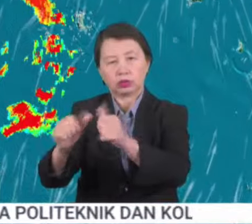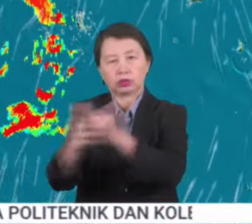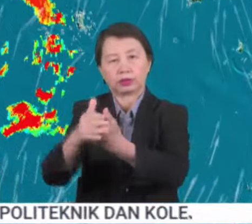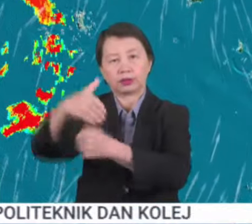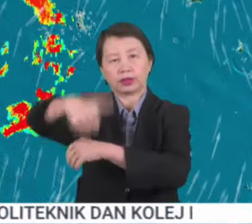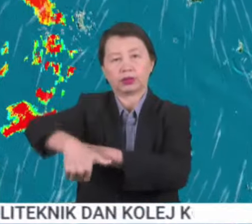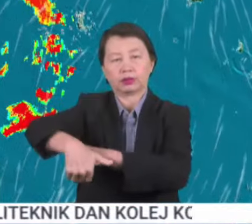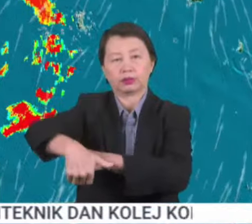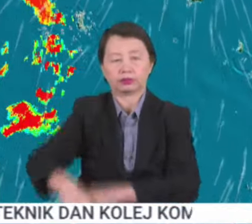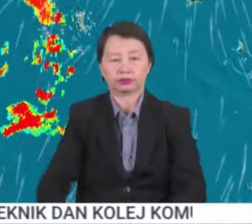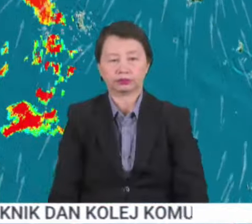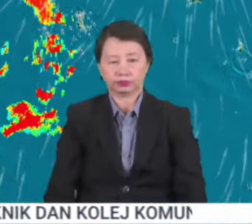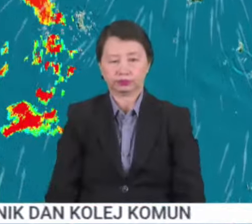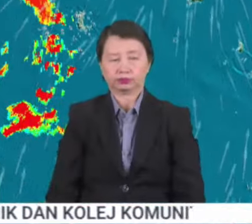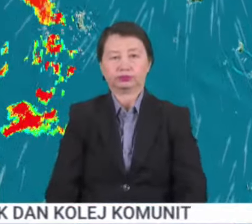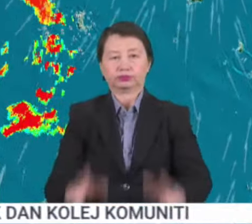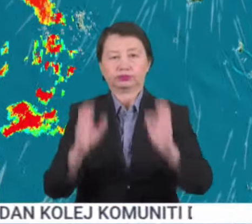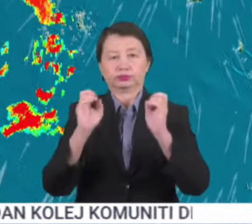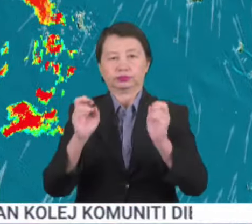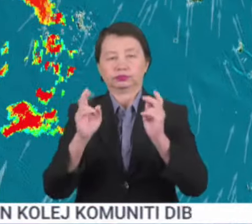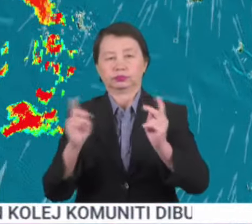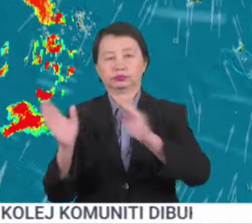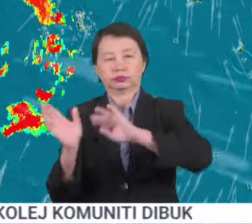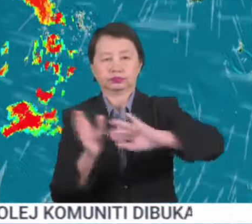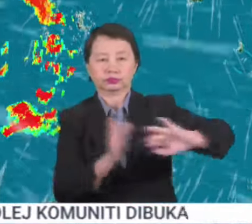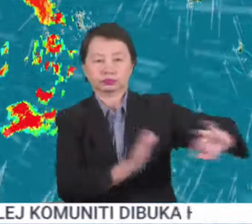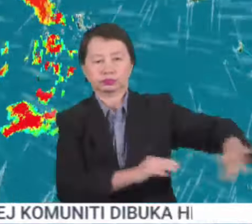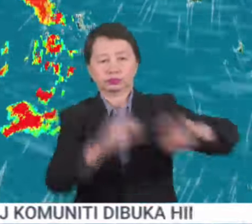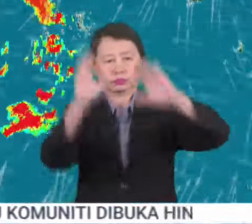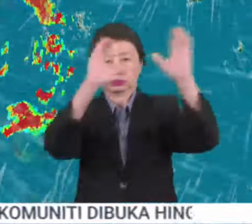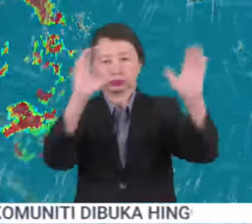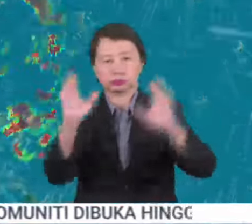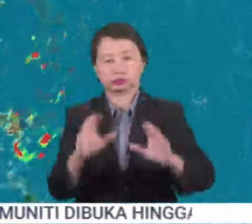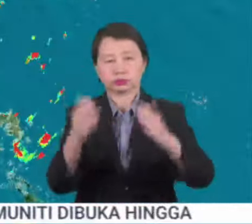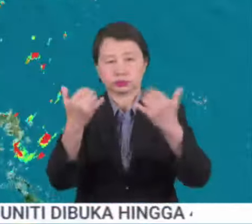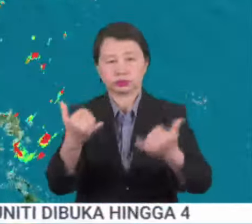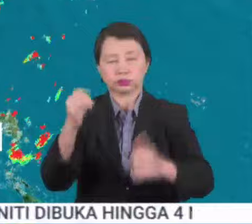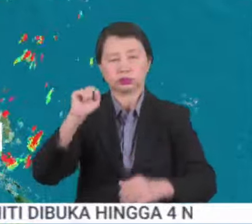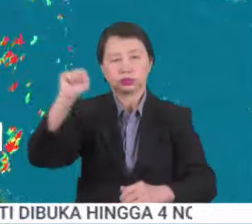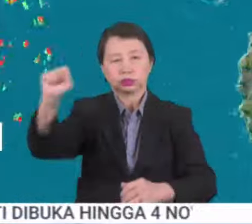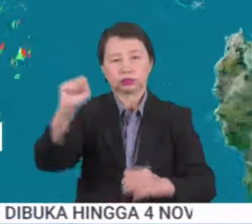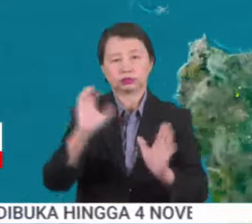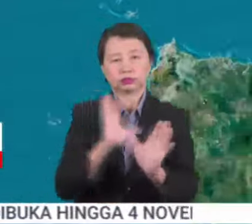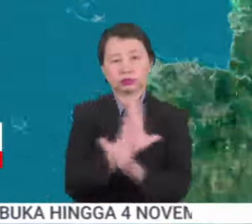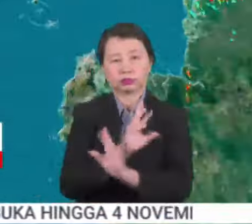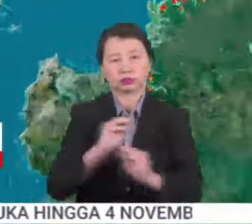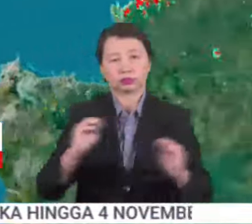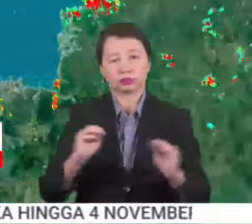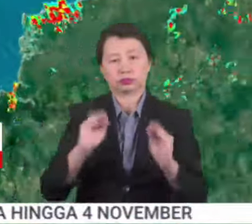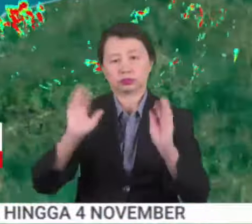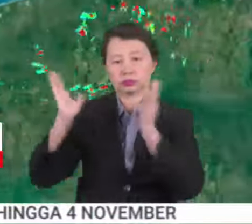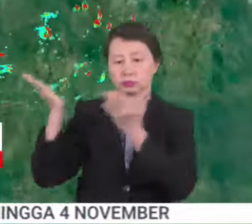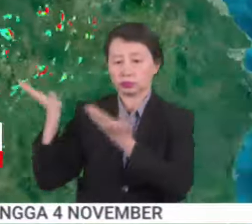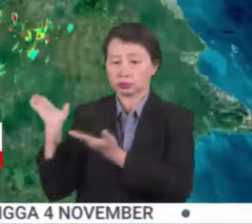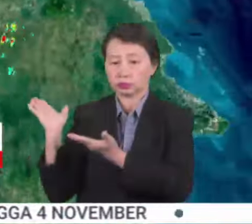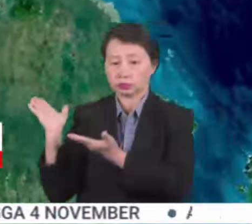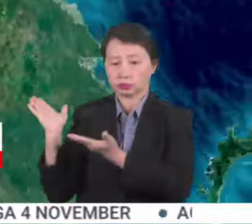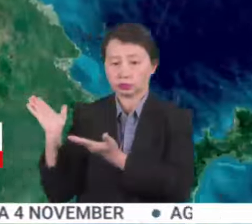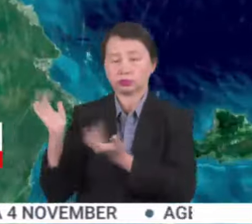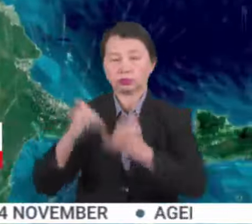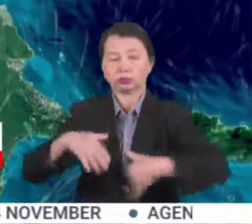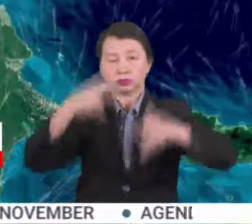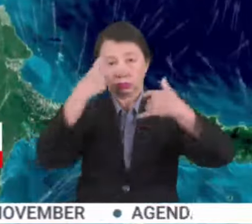ke malam nanti. Baiklah, seterusnya kita beralih kepada keadaan cuaca semasa di Sabah dan Sarawak. Pada ketika ini dapat